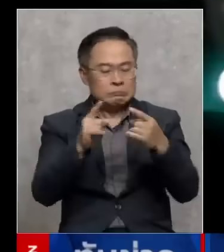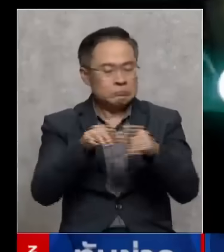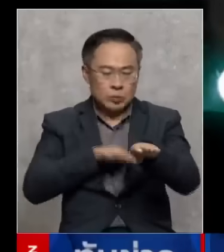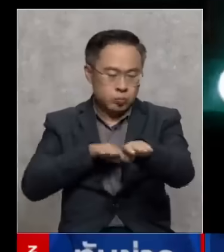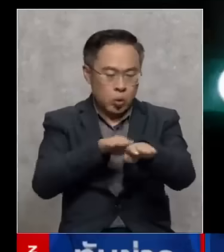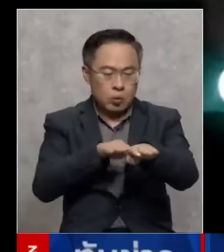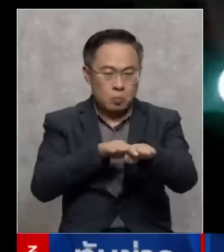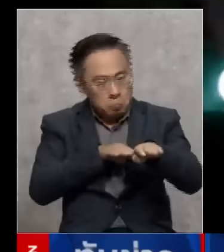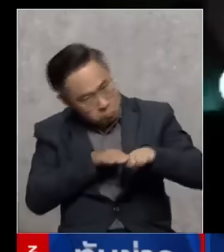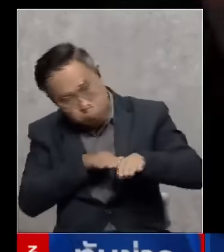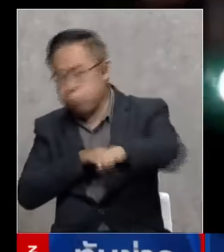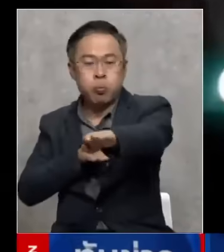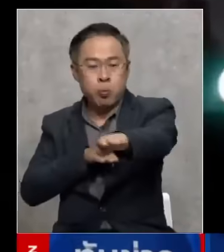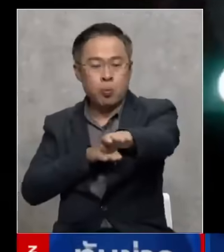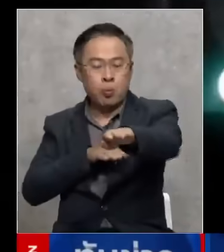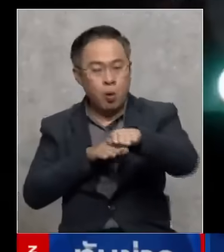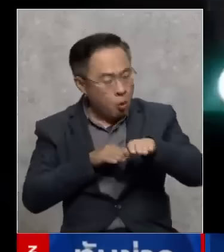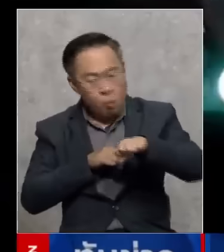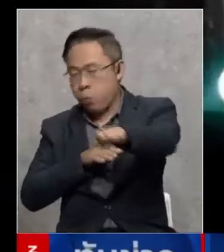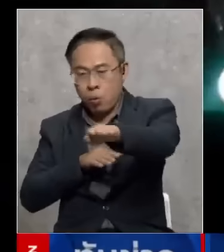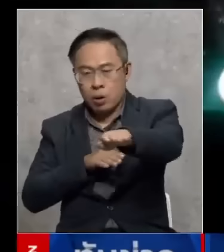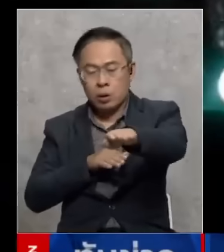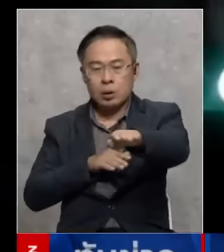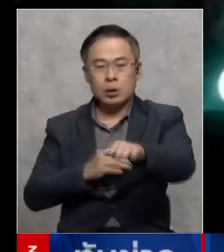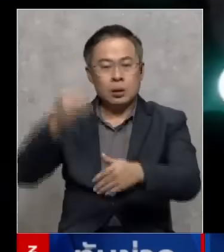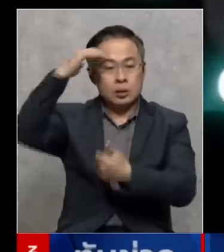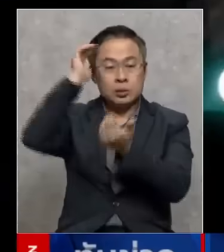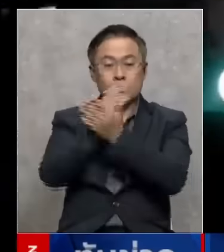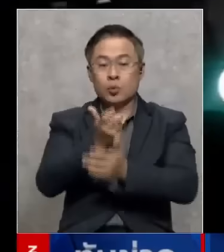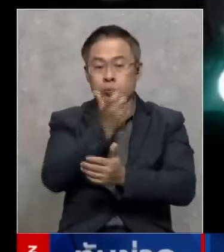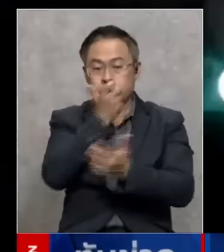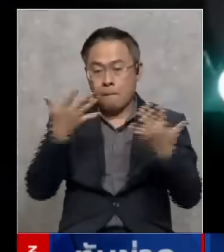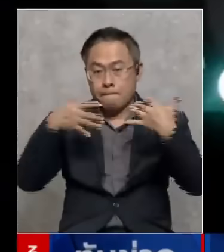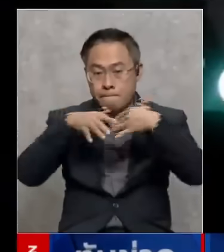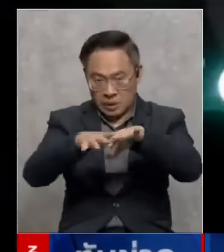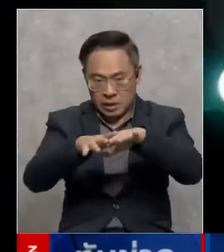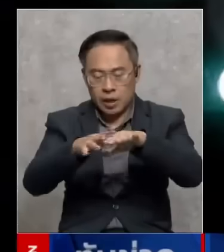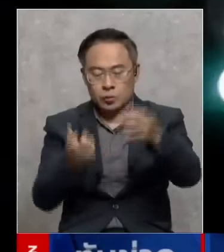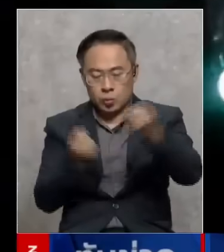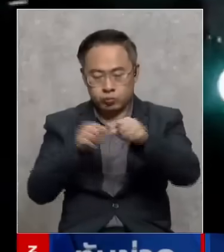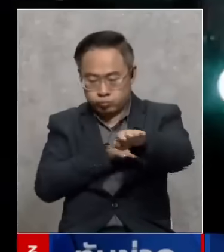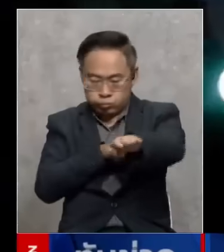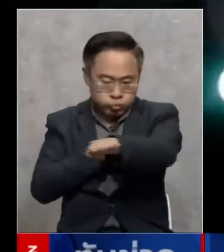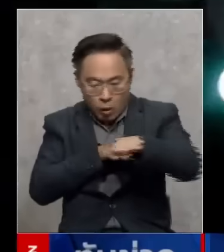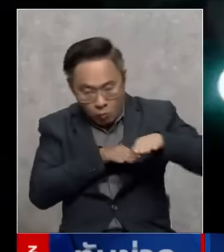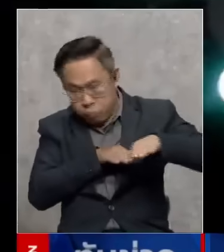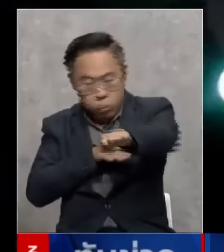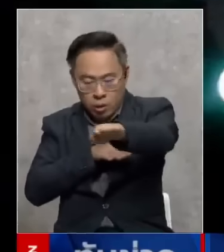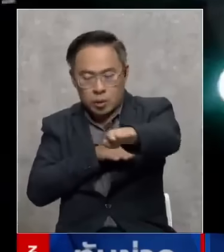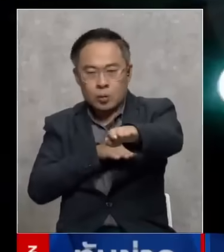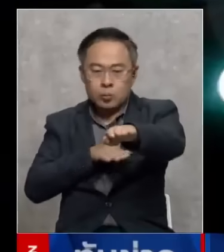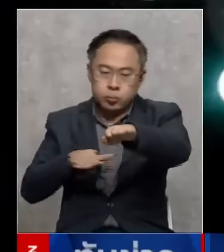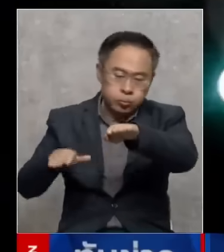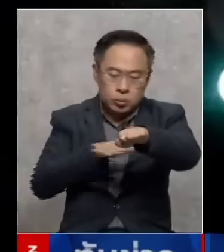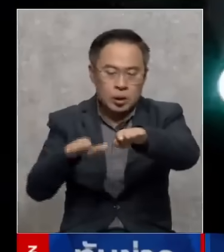ขับหนีนะเจ้าหน้าที่ก็เลยแจ้งวิทยุรถสายตรวจให้ช่วยกันสกัดจับสามารถไปหยุดรถได้ที่บริเวณหลัก